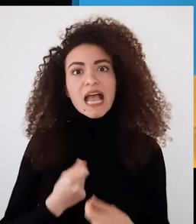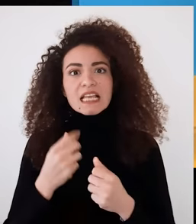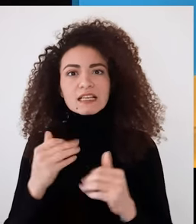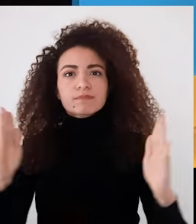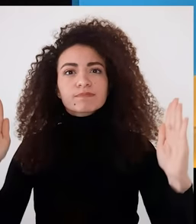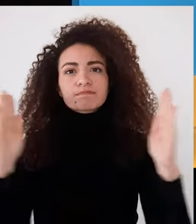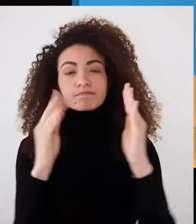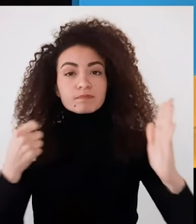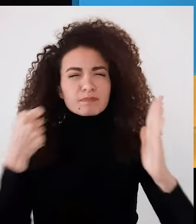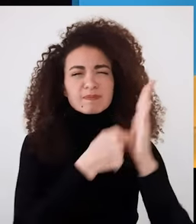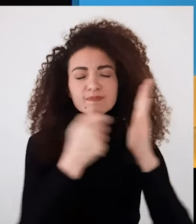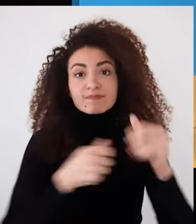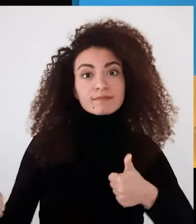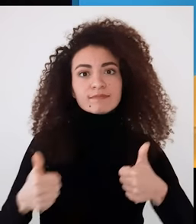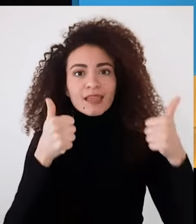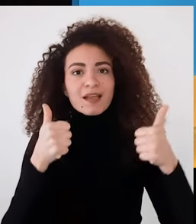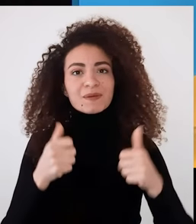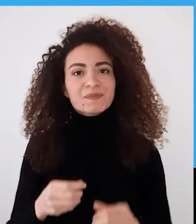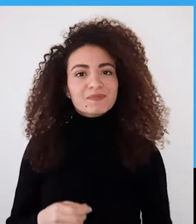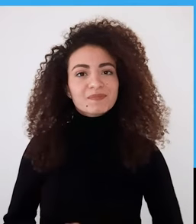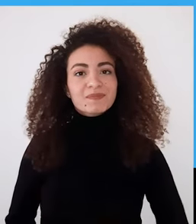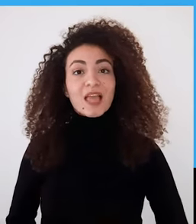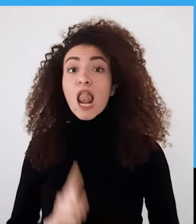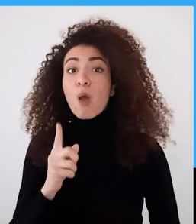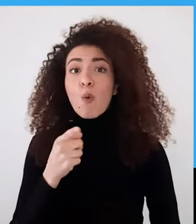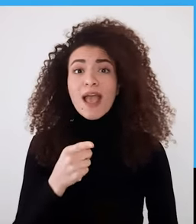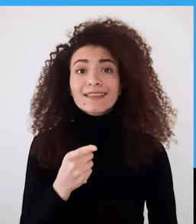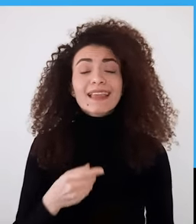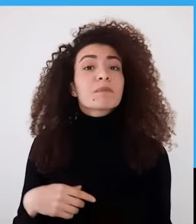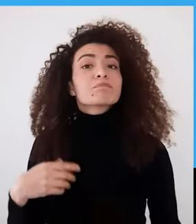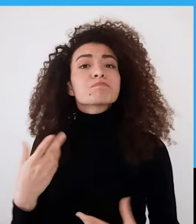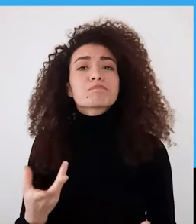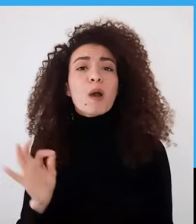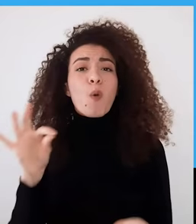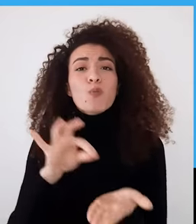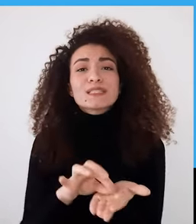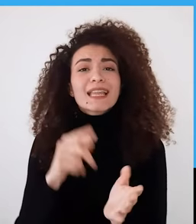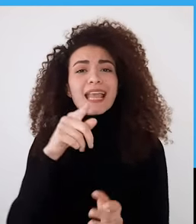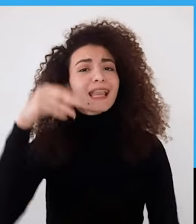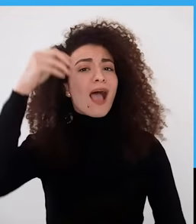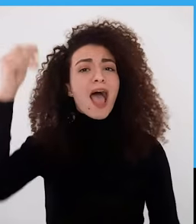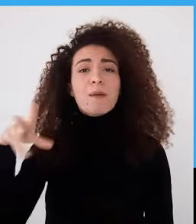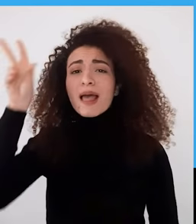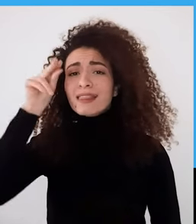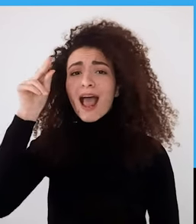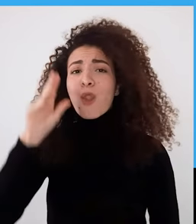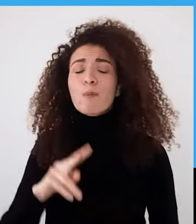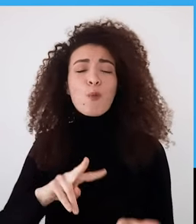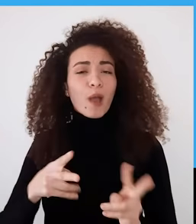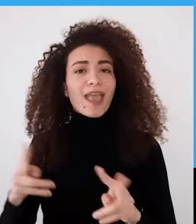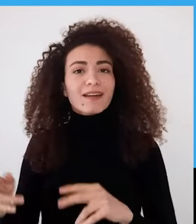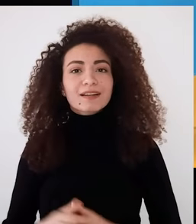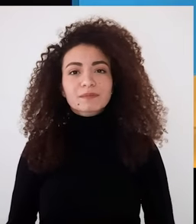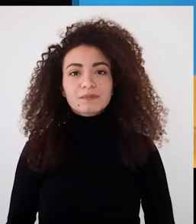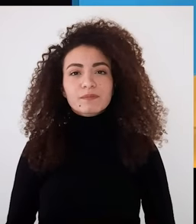تغلبتي على صعوبة معينة أو حققتي إنجاز صغير، ولو كنت من الأشخاص اللي ما تمكنوا من تحقيق طموحاتهم من ناحية التعلم أو